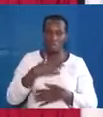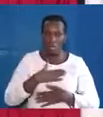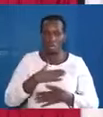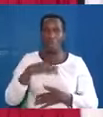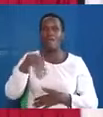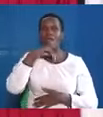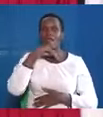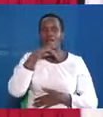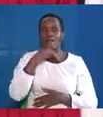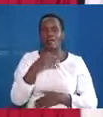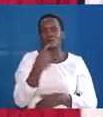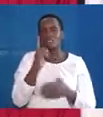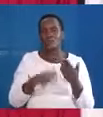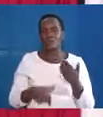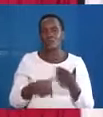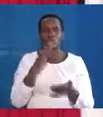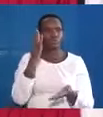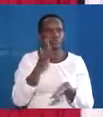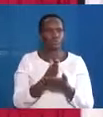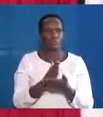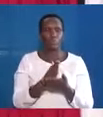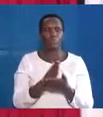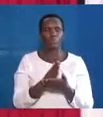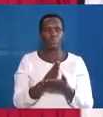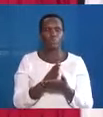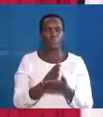ya kwamba yastahili kama viongozi